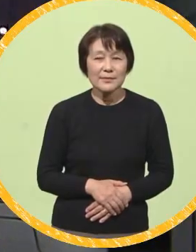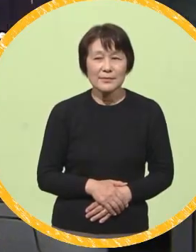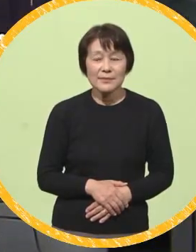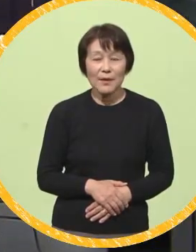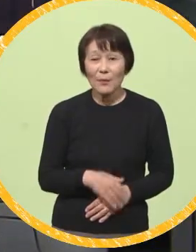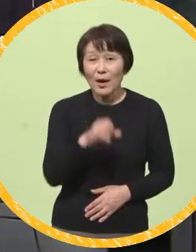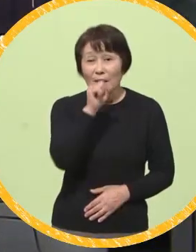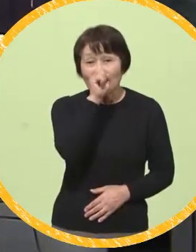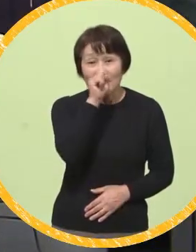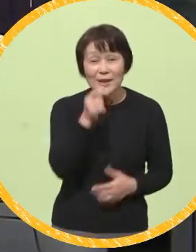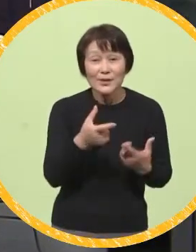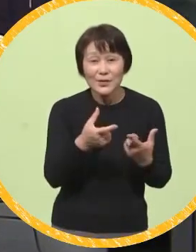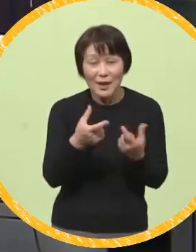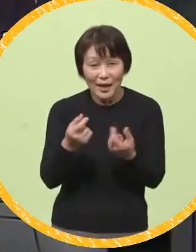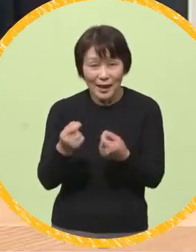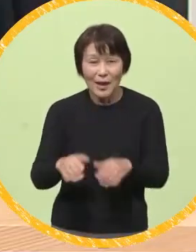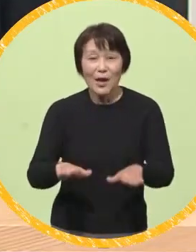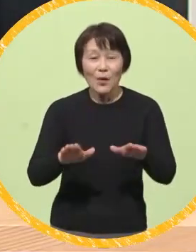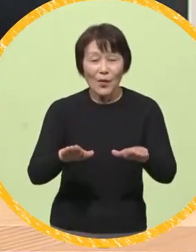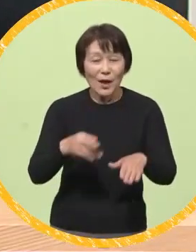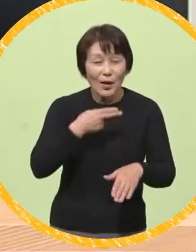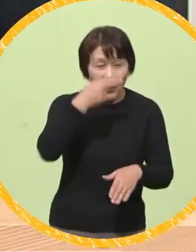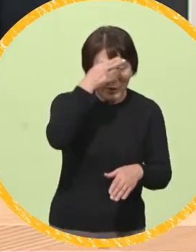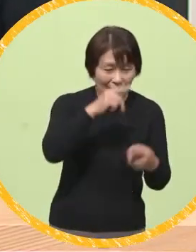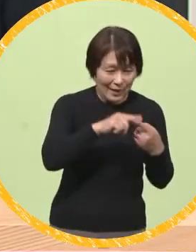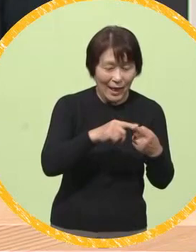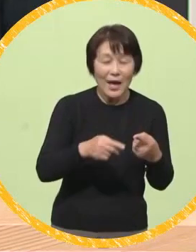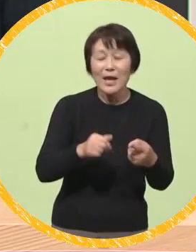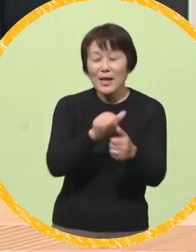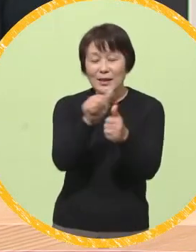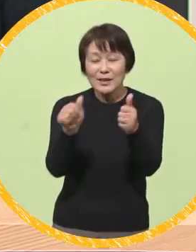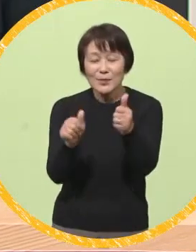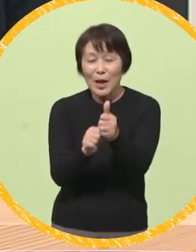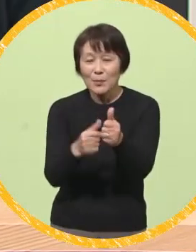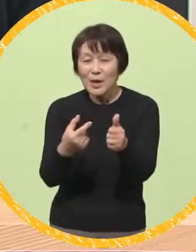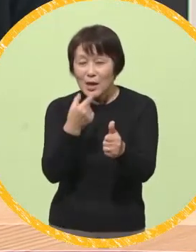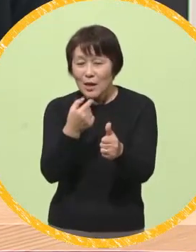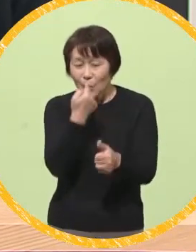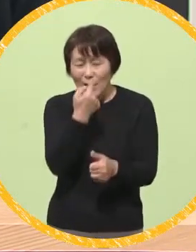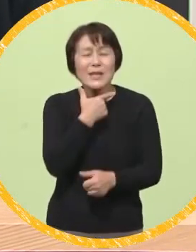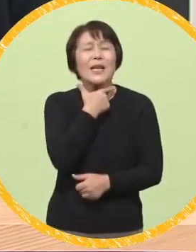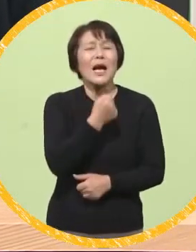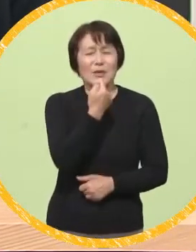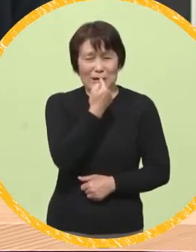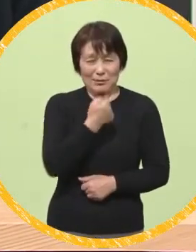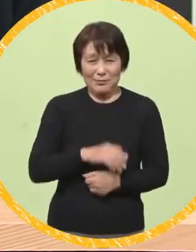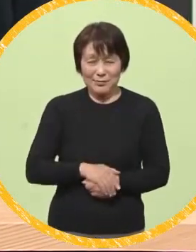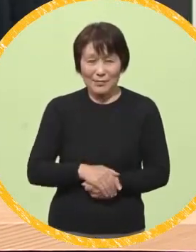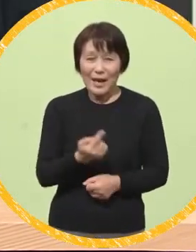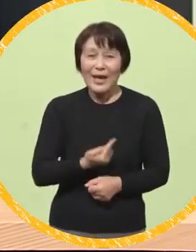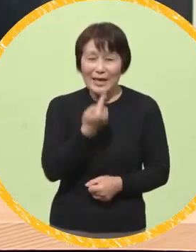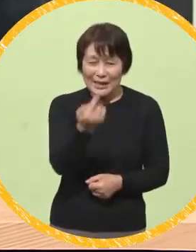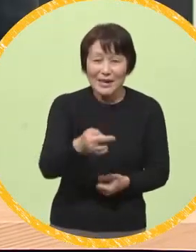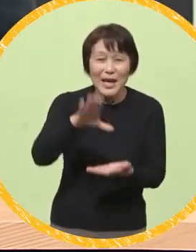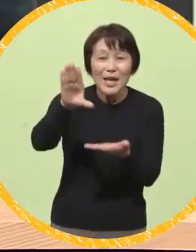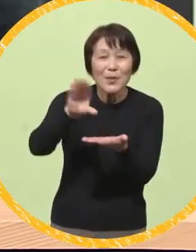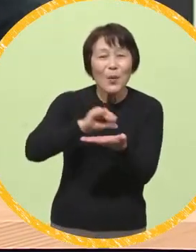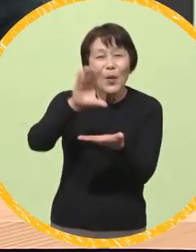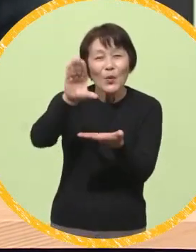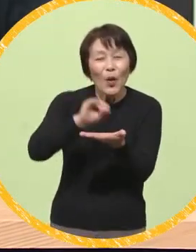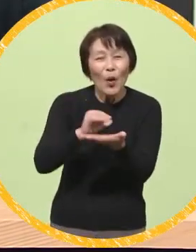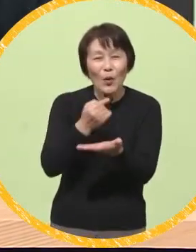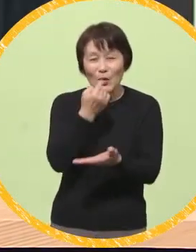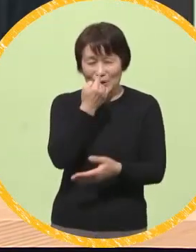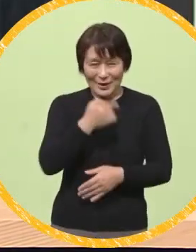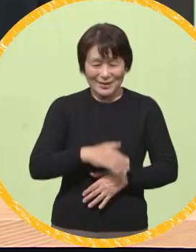いいな。 そうね、今回ですね、まあ、お酒もつまみも大好きな、この私が素敵なリポートに、 素敵なリ